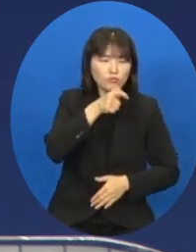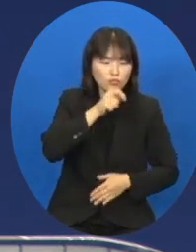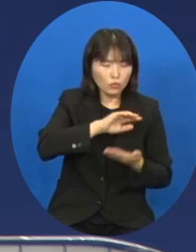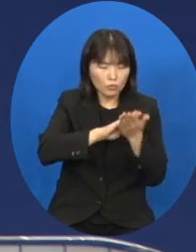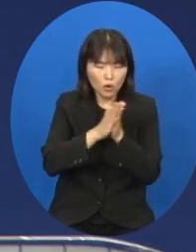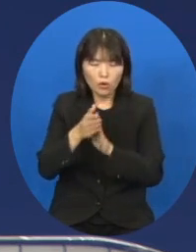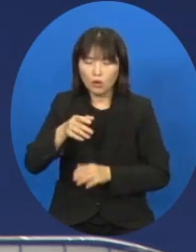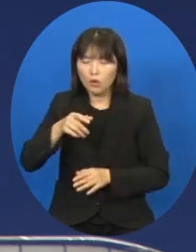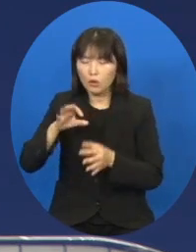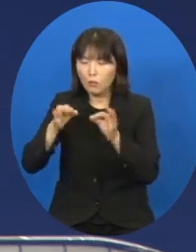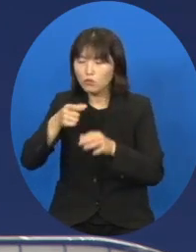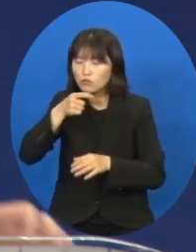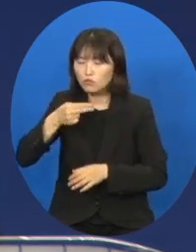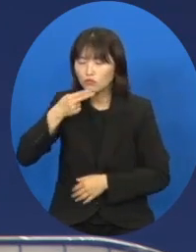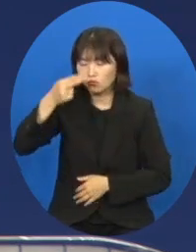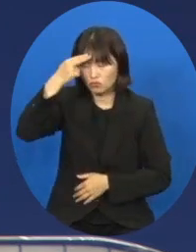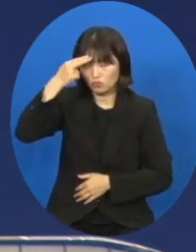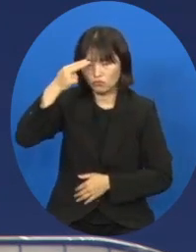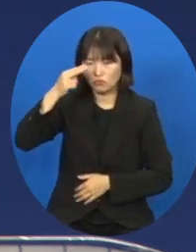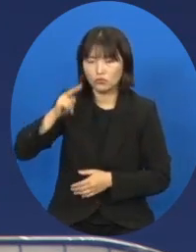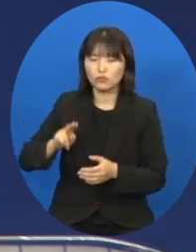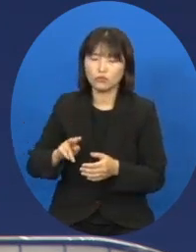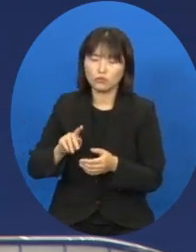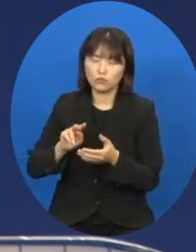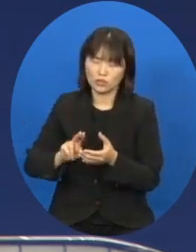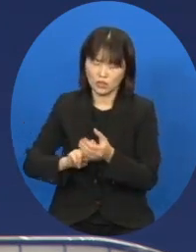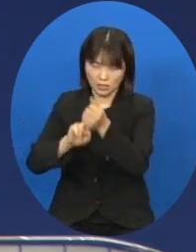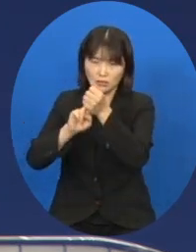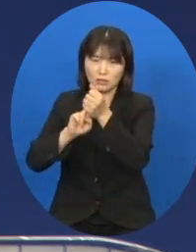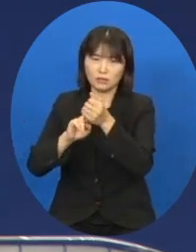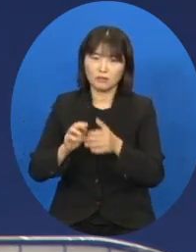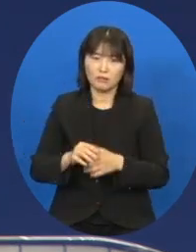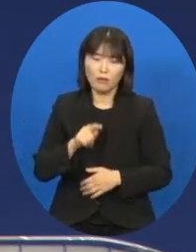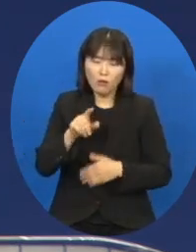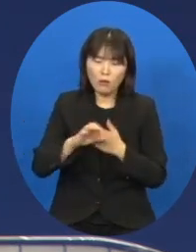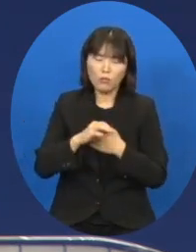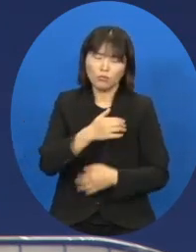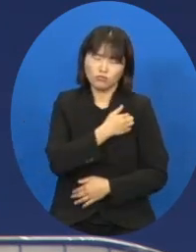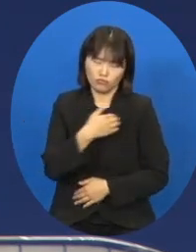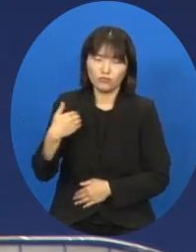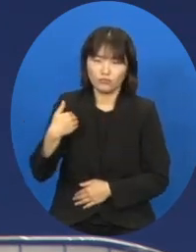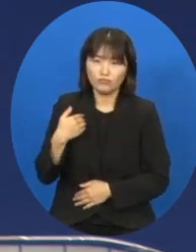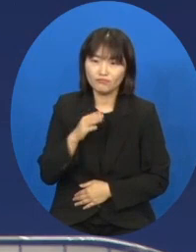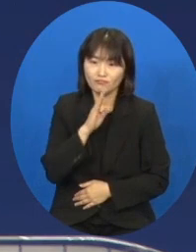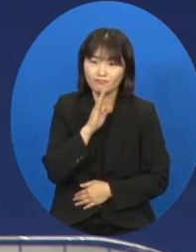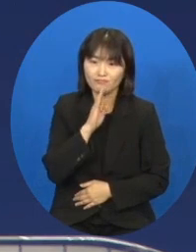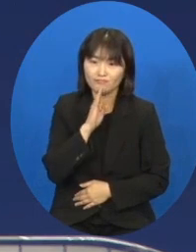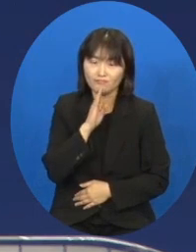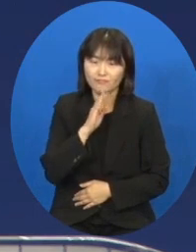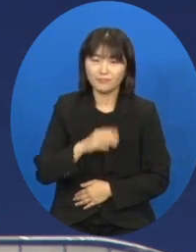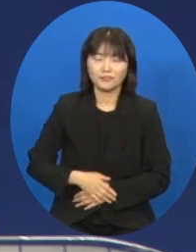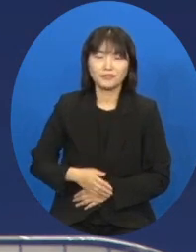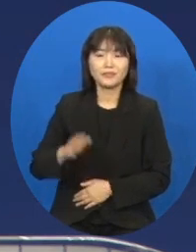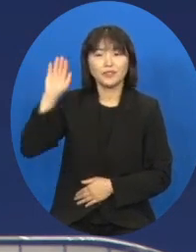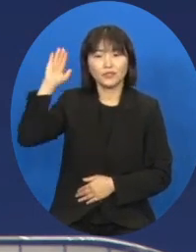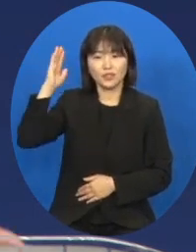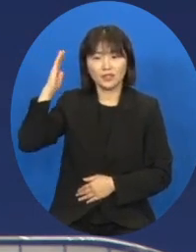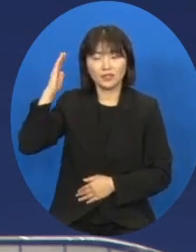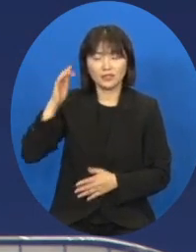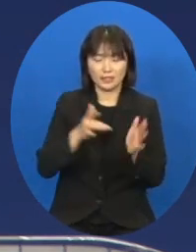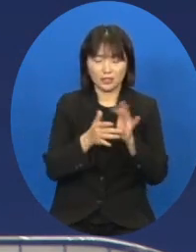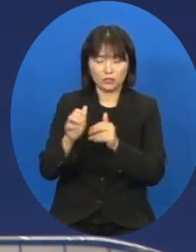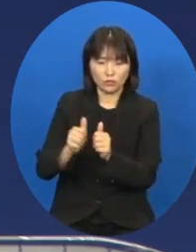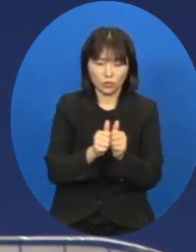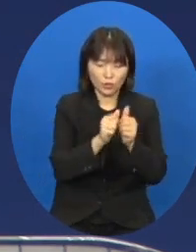되는 것 같은 놀라운 기적입니다. 그러면 충분하잖아요. 그죠? 최근에 예수